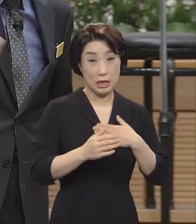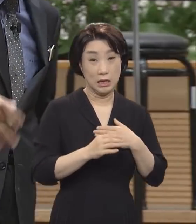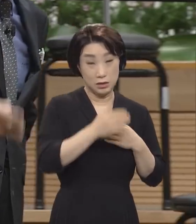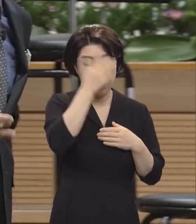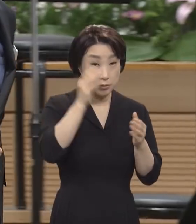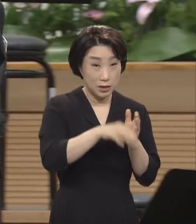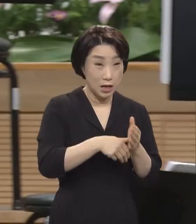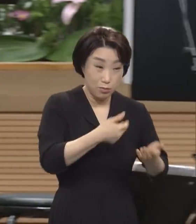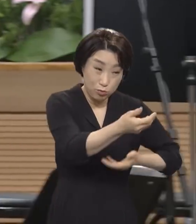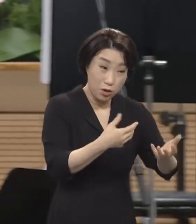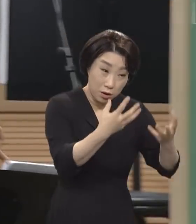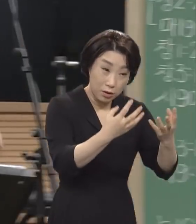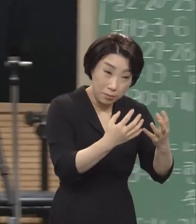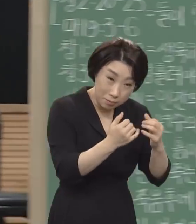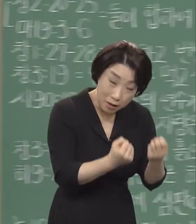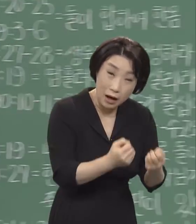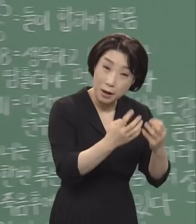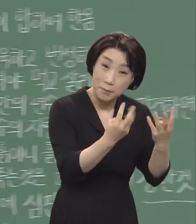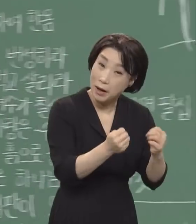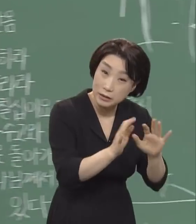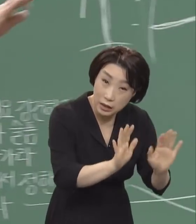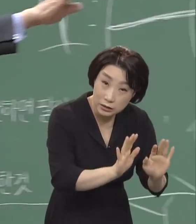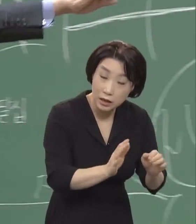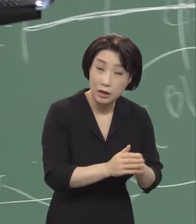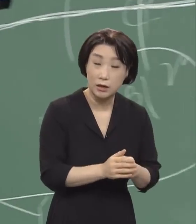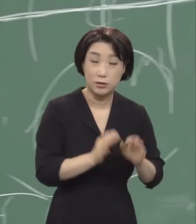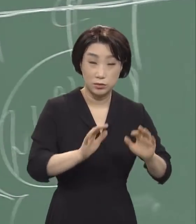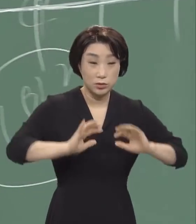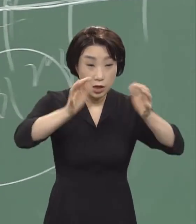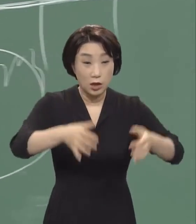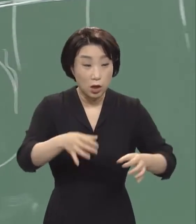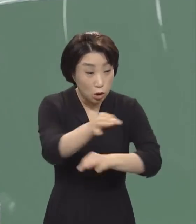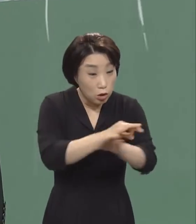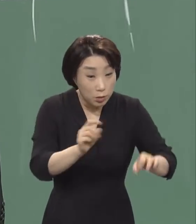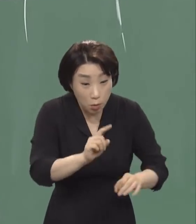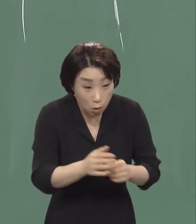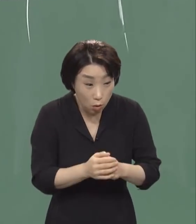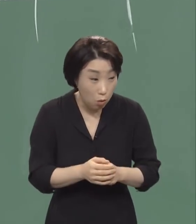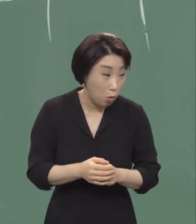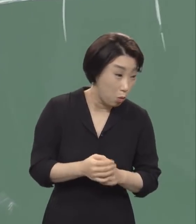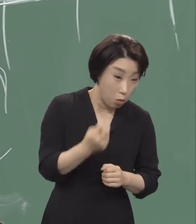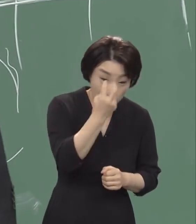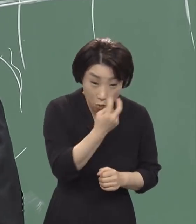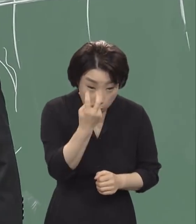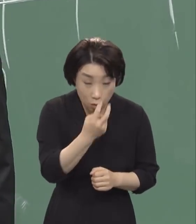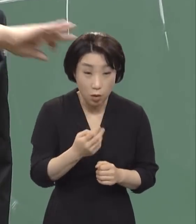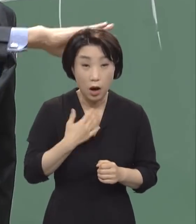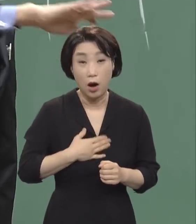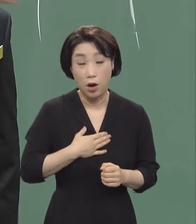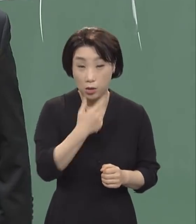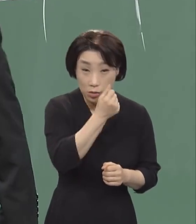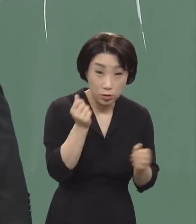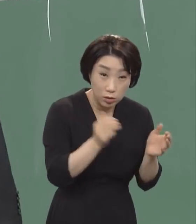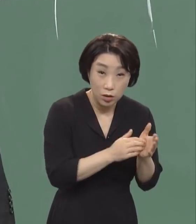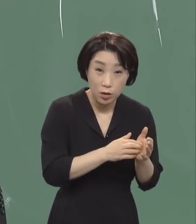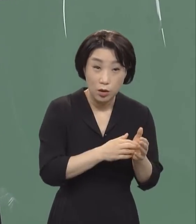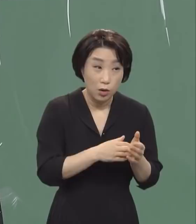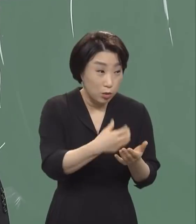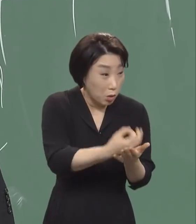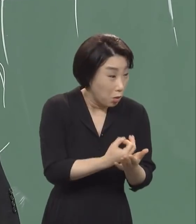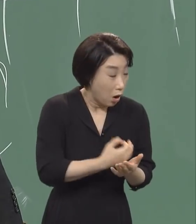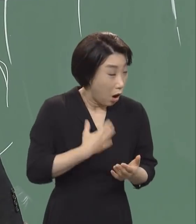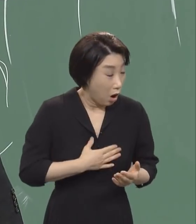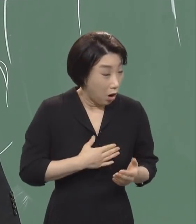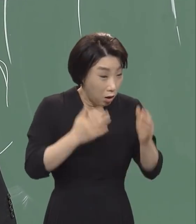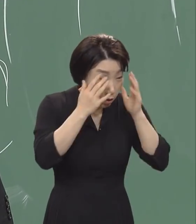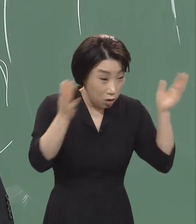무역하던 사람들이. 그런데 무역 전 세계의 경제가 어떻게 돌아가는가 다 알고 다 하는데 얼마나 돈이 많이